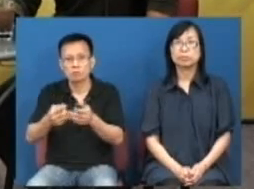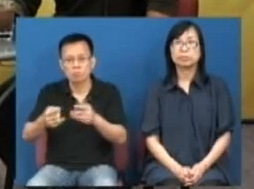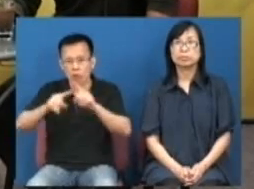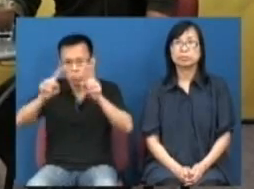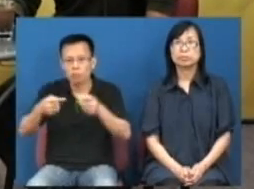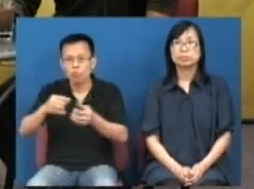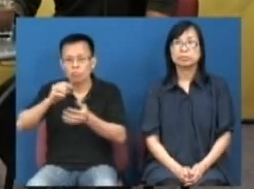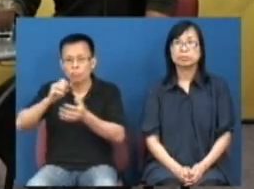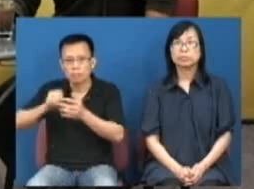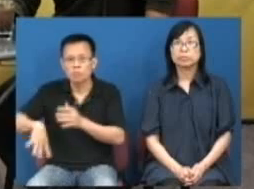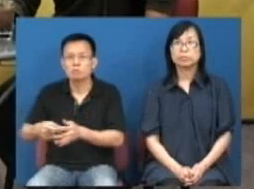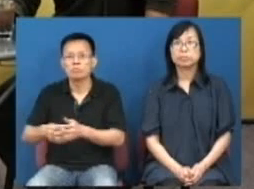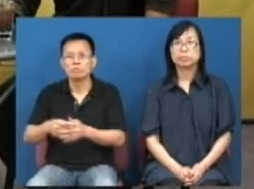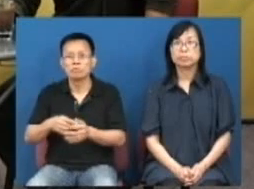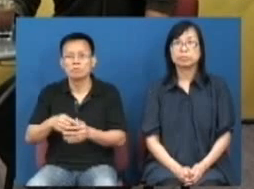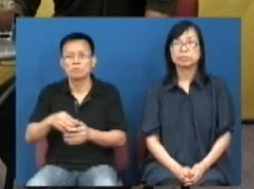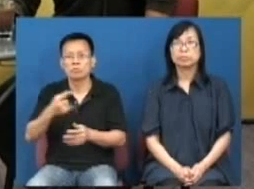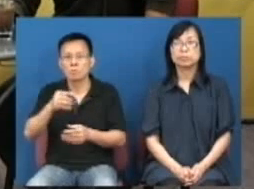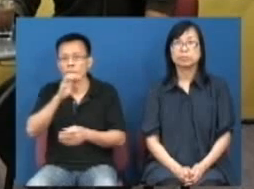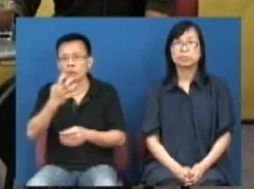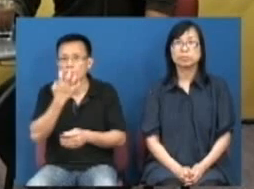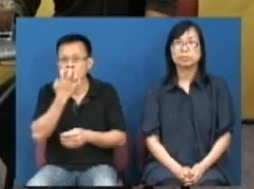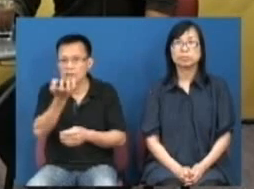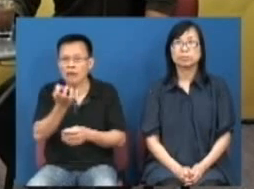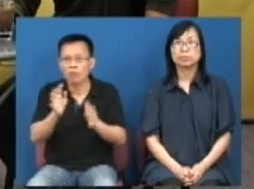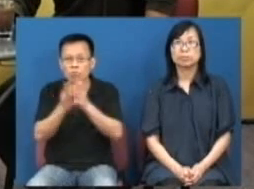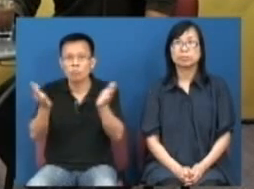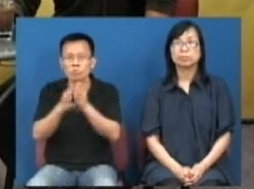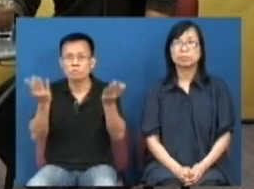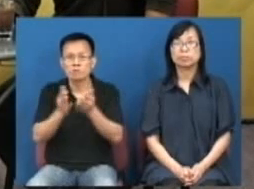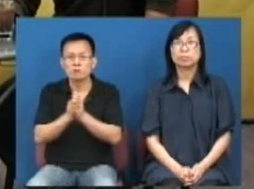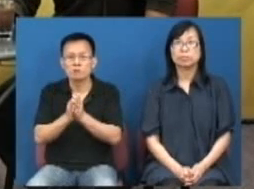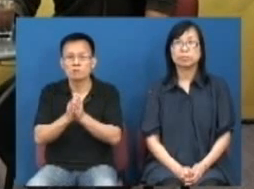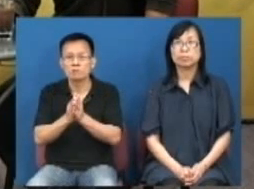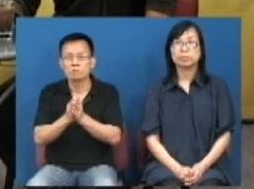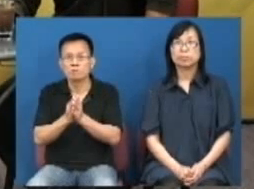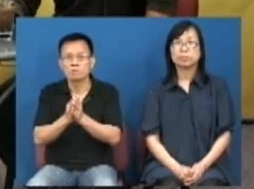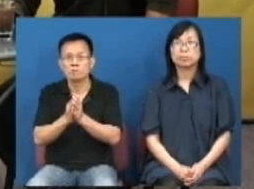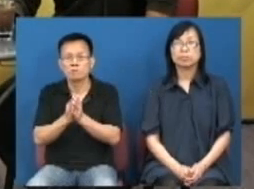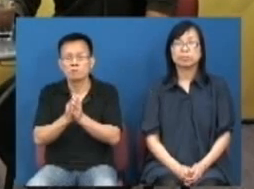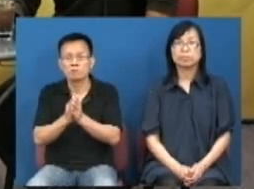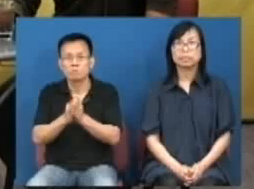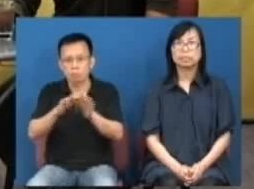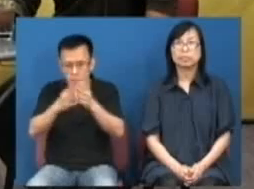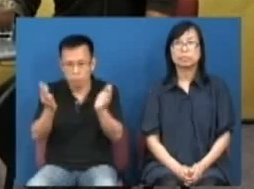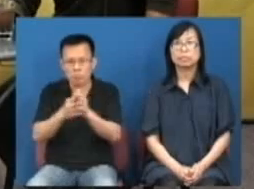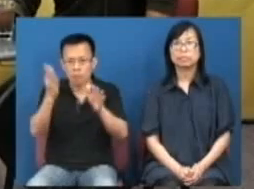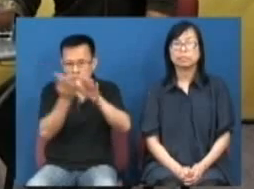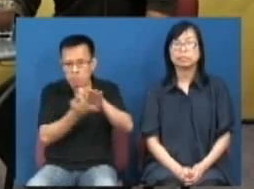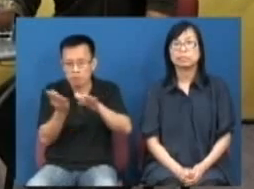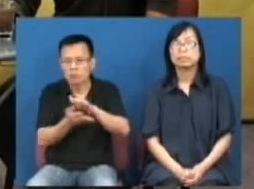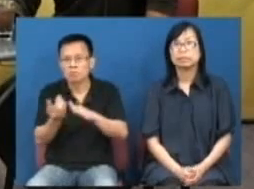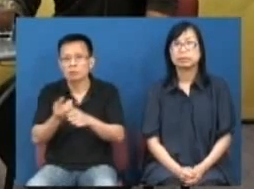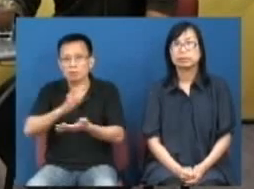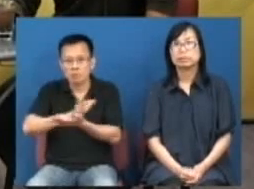膽叫《生果日報》叫《方向日報》每張咧印一個上，呢個咧就係